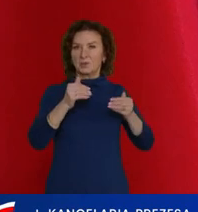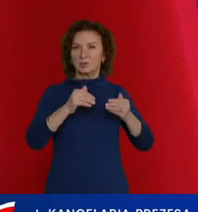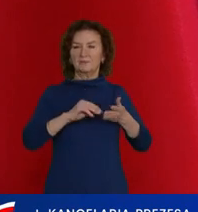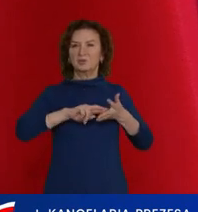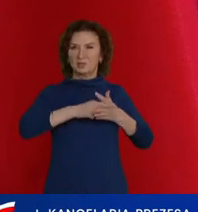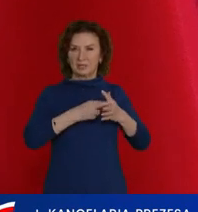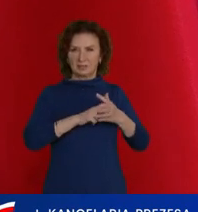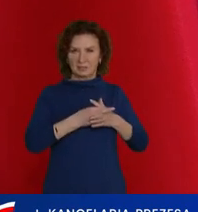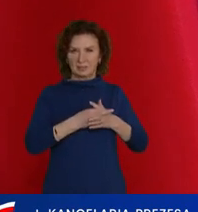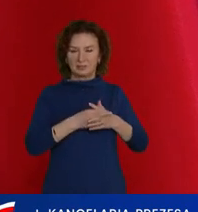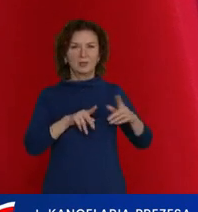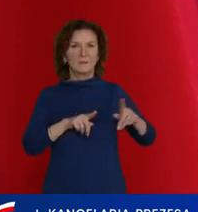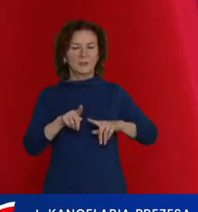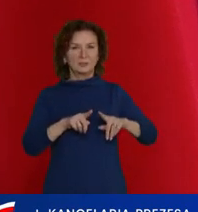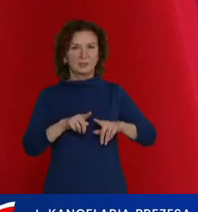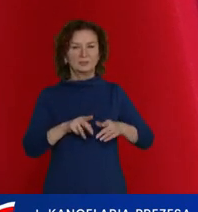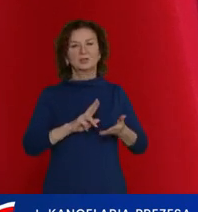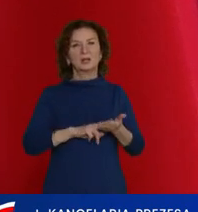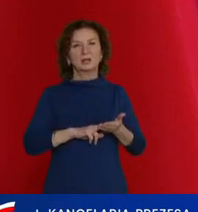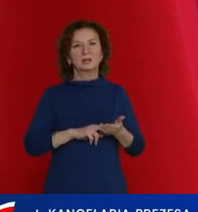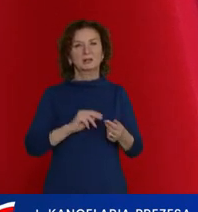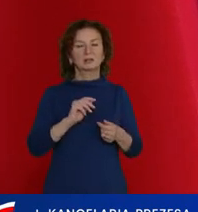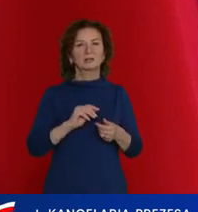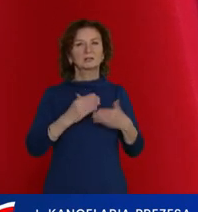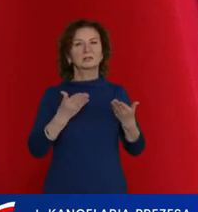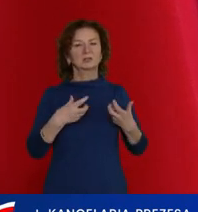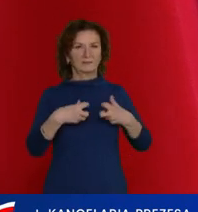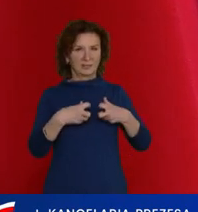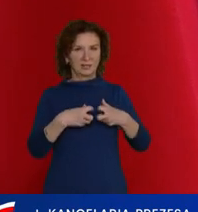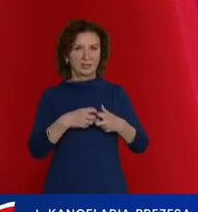To znaczy, że na stronie, zwłaszcza jeśli chodzi o obsługę internetową,